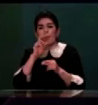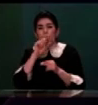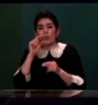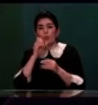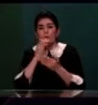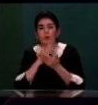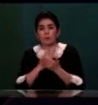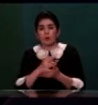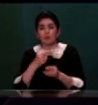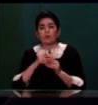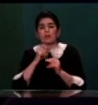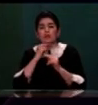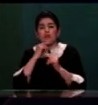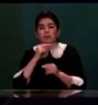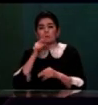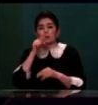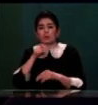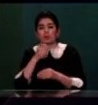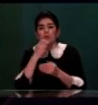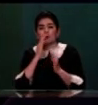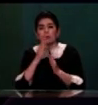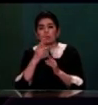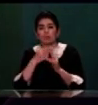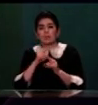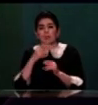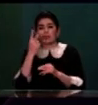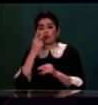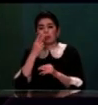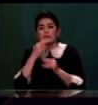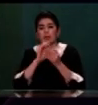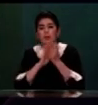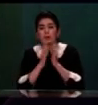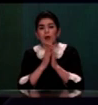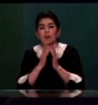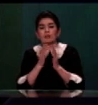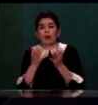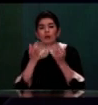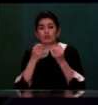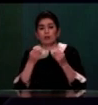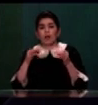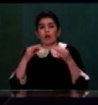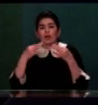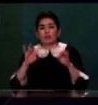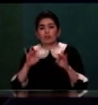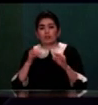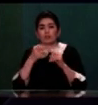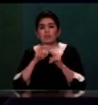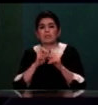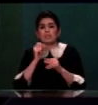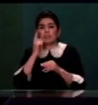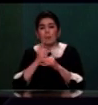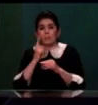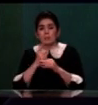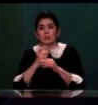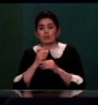mavjud. E'tibor berayotgan bo'lsangiz, u faqatgina ikkitagina qiymat qabul qiladi, ya'ni razrishit va zapretit,